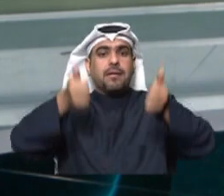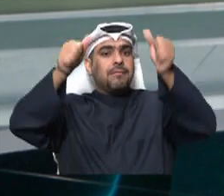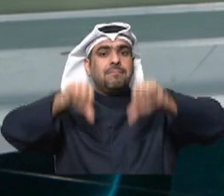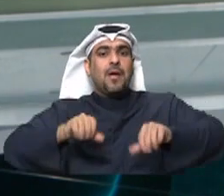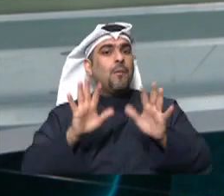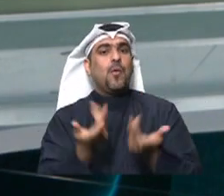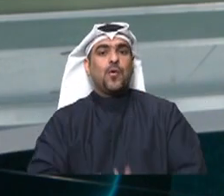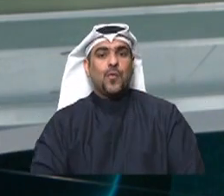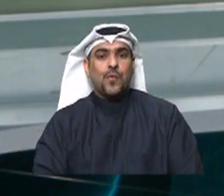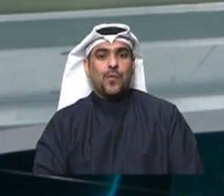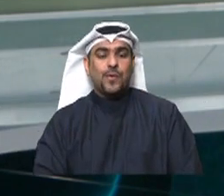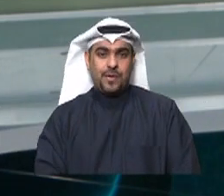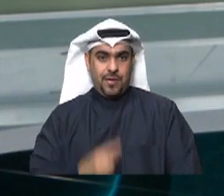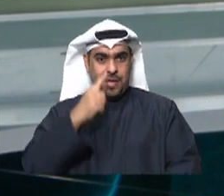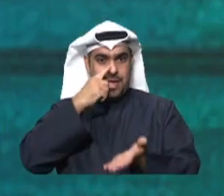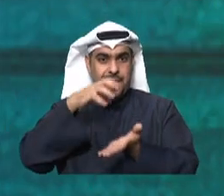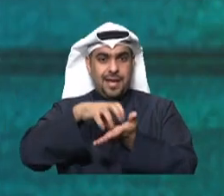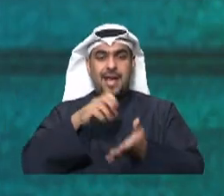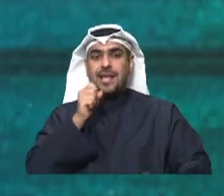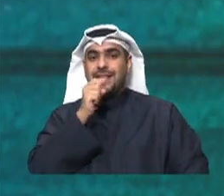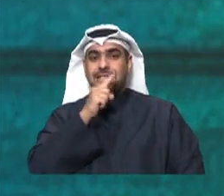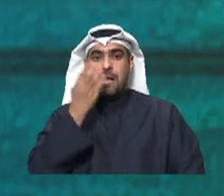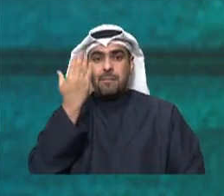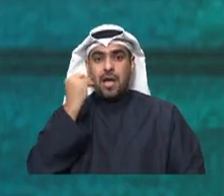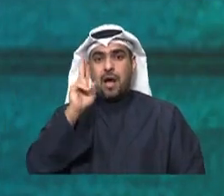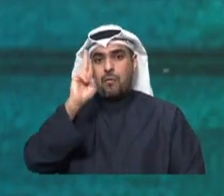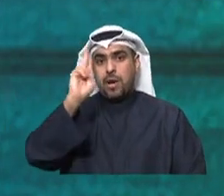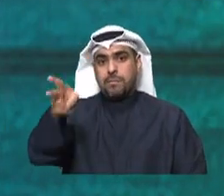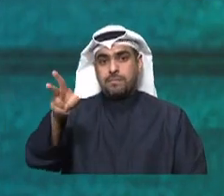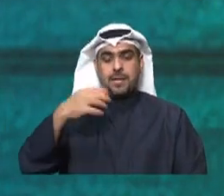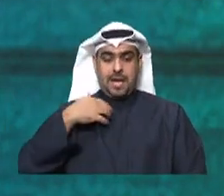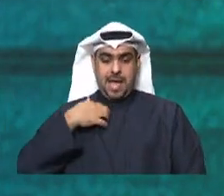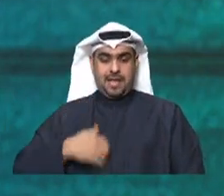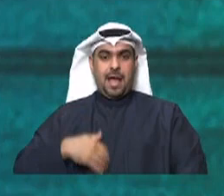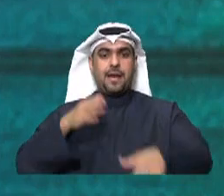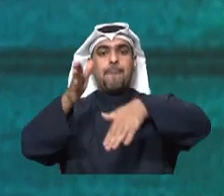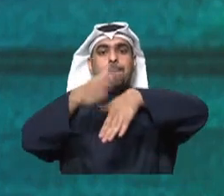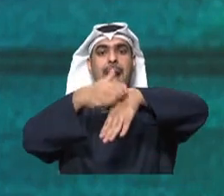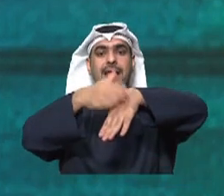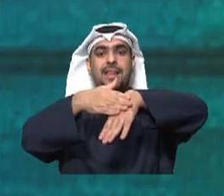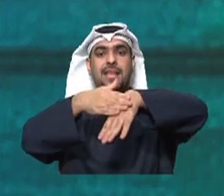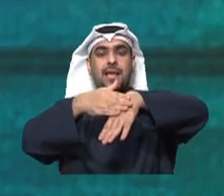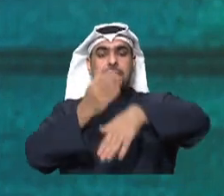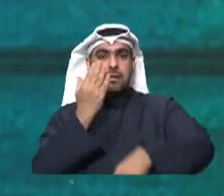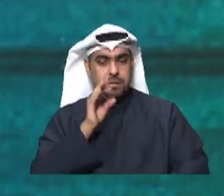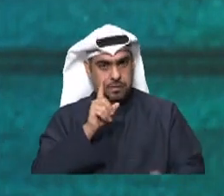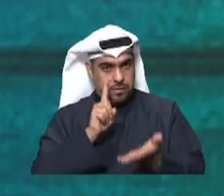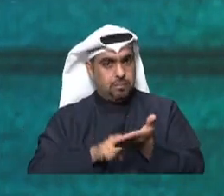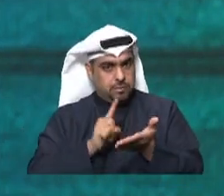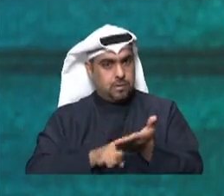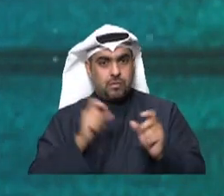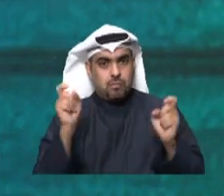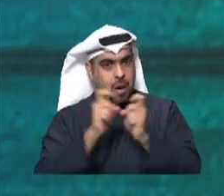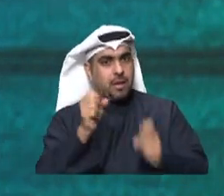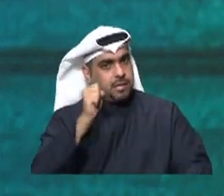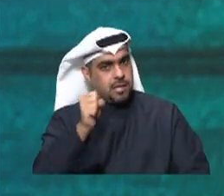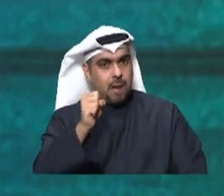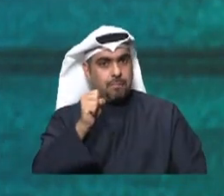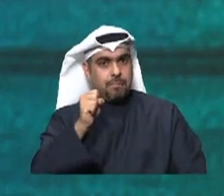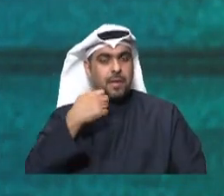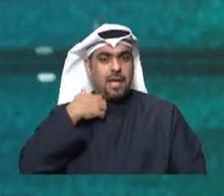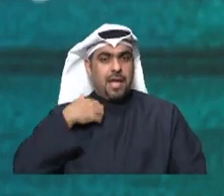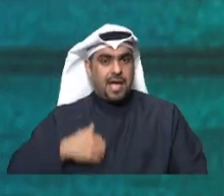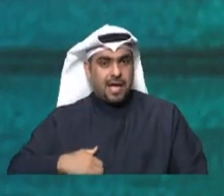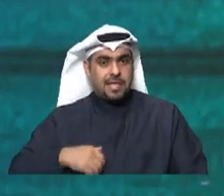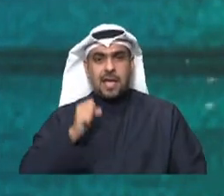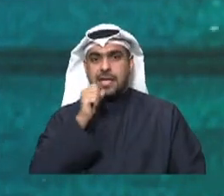مع خيطان وتدري وصلت إلى ركلات ترجيح، كانت المباراة صعبة أيضا مثل ما قلت لك، دائما أفكار الفرق اللي غير تنافسية ممكن توجه المباراة